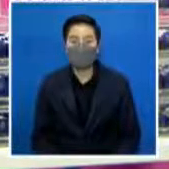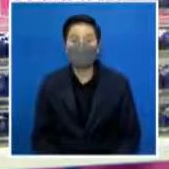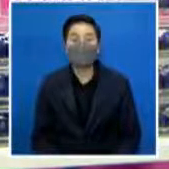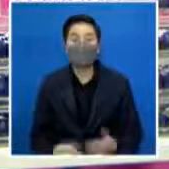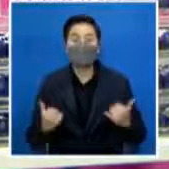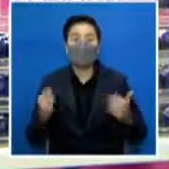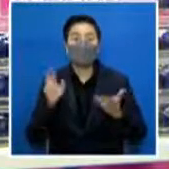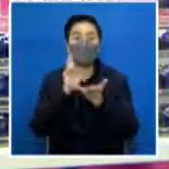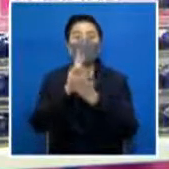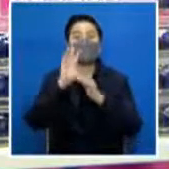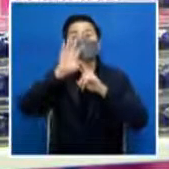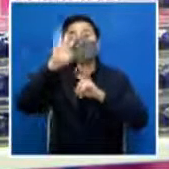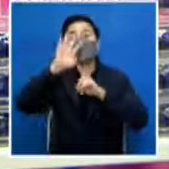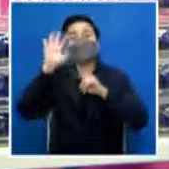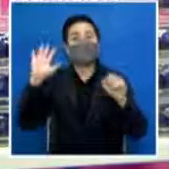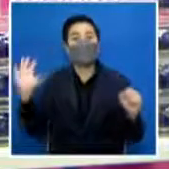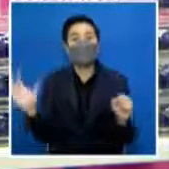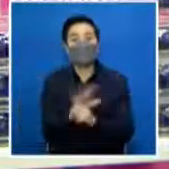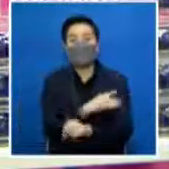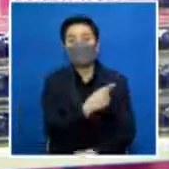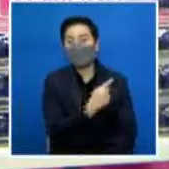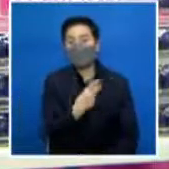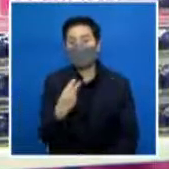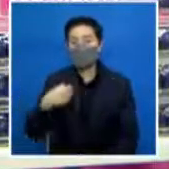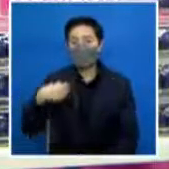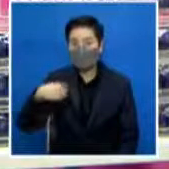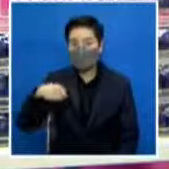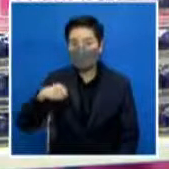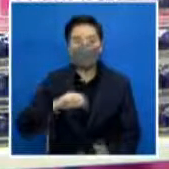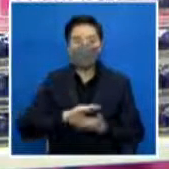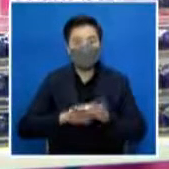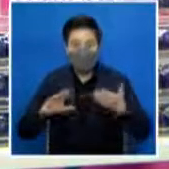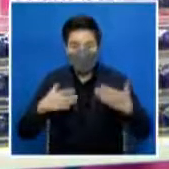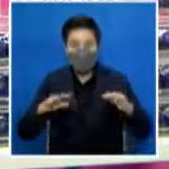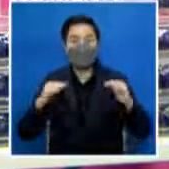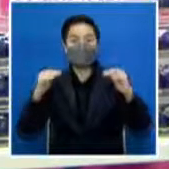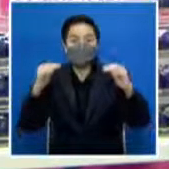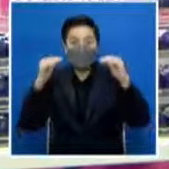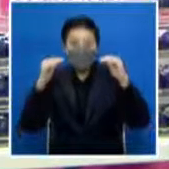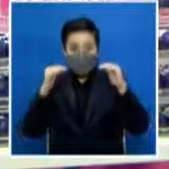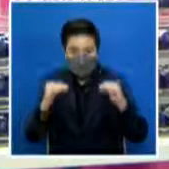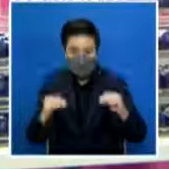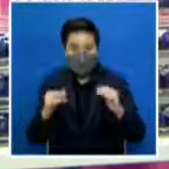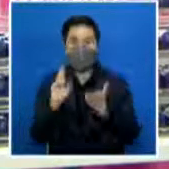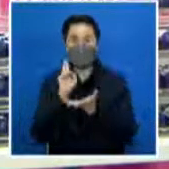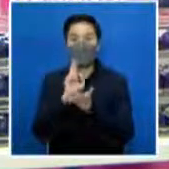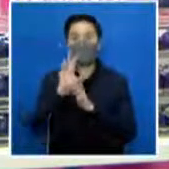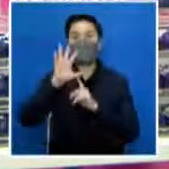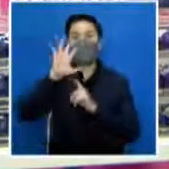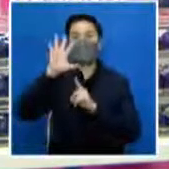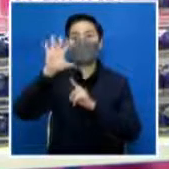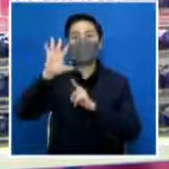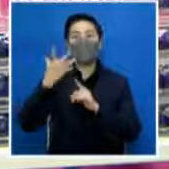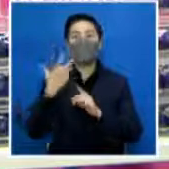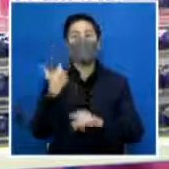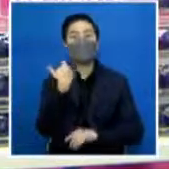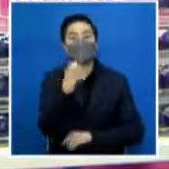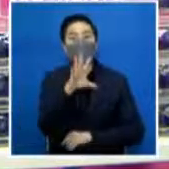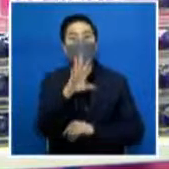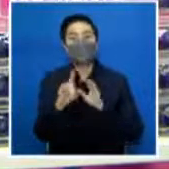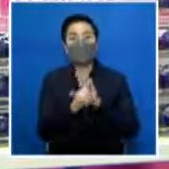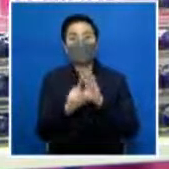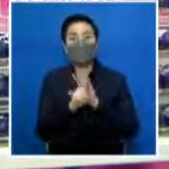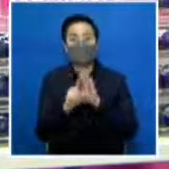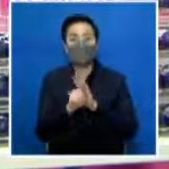ได้ทำการออกรางวัลอันดับที่4ครบ10ครั้งแล้วค่ะต่อไปจะทำการออกรางวัลอันดับที่5ออก15ครั้